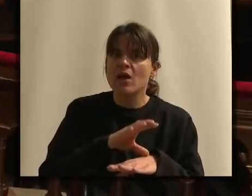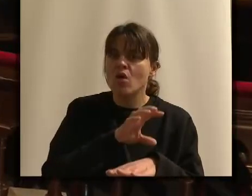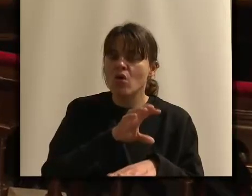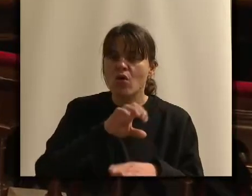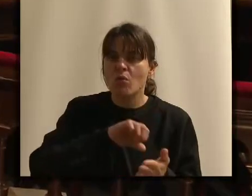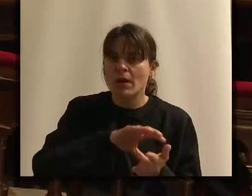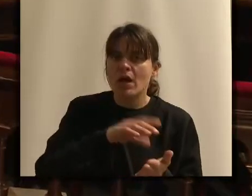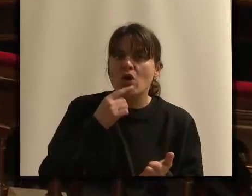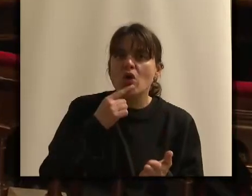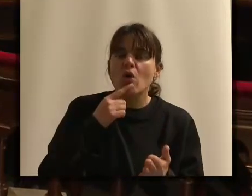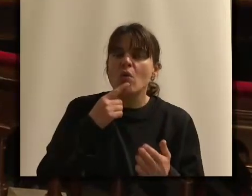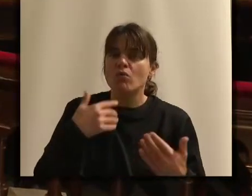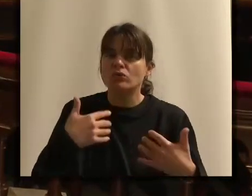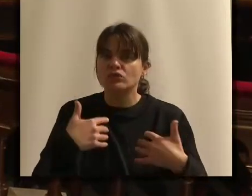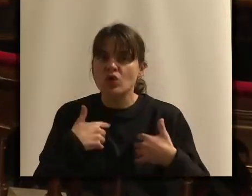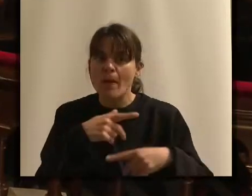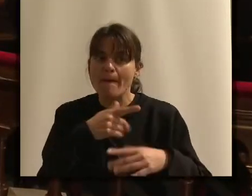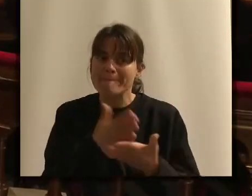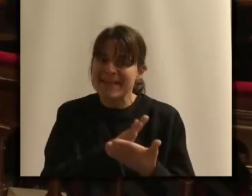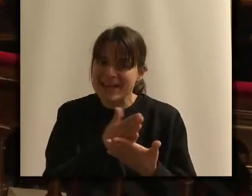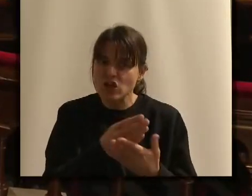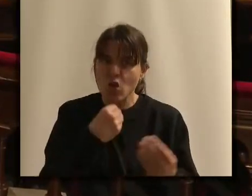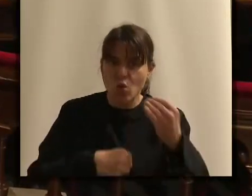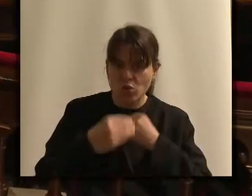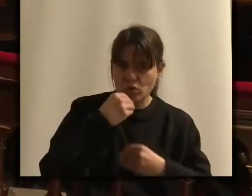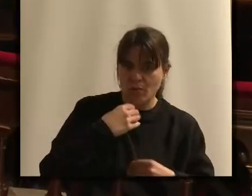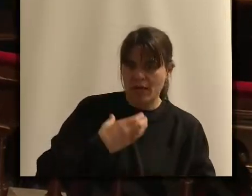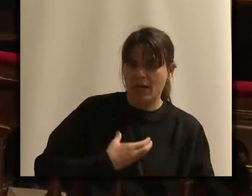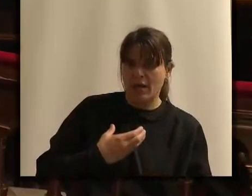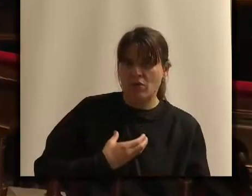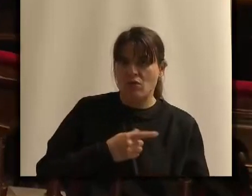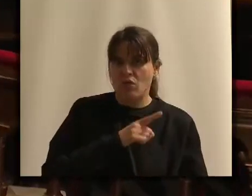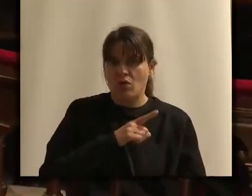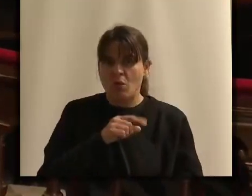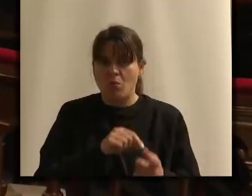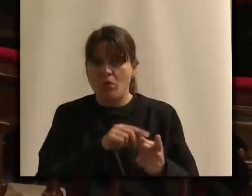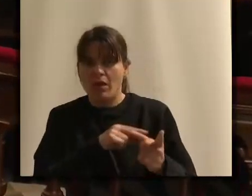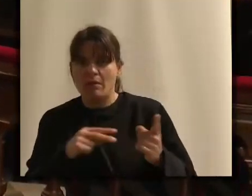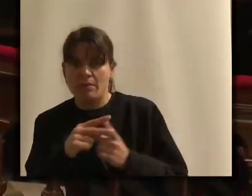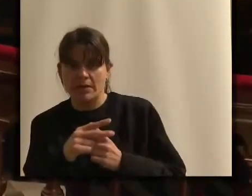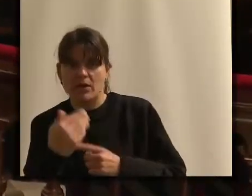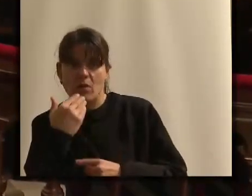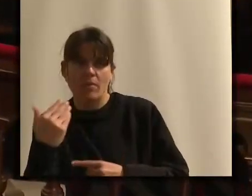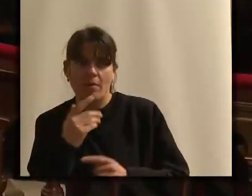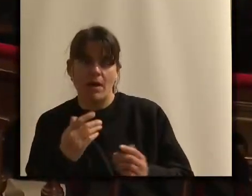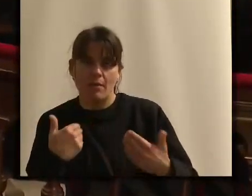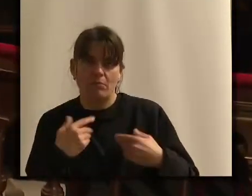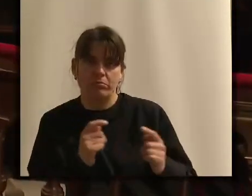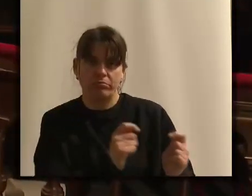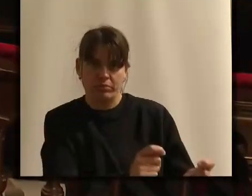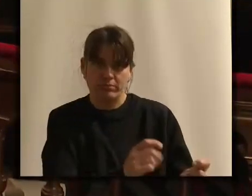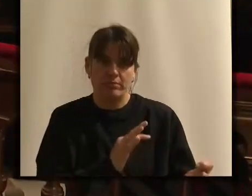funcions de mediació en consum. En lloc de fer-ho des de l'Ajuntament de Vic, per tenir una visió global de comarca, fem aquest encàrrec al Consell i per això els ho passem.